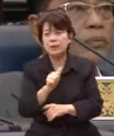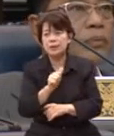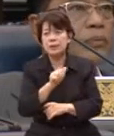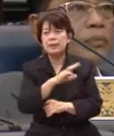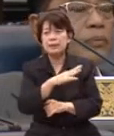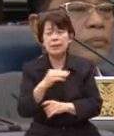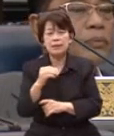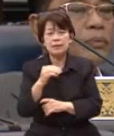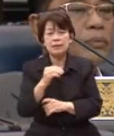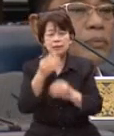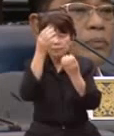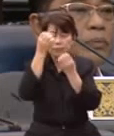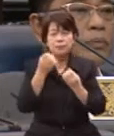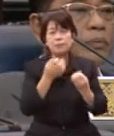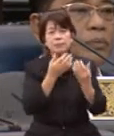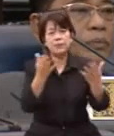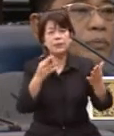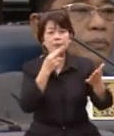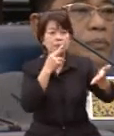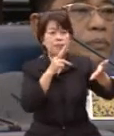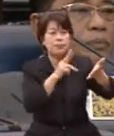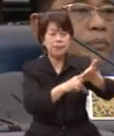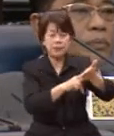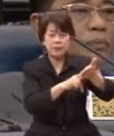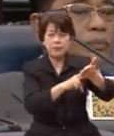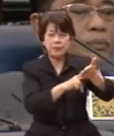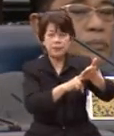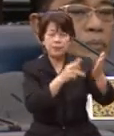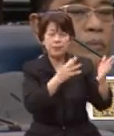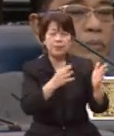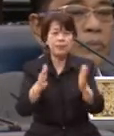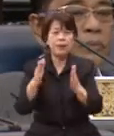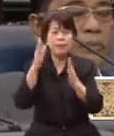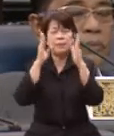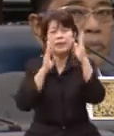kita sebagai maklum mengikut laporan jabatan perangkaan